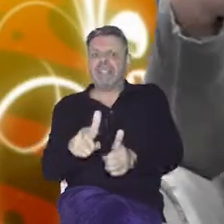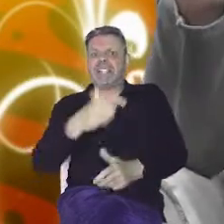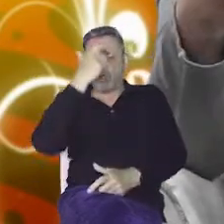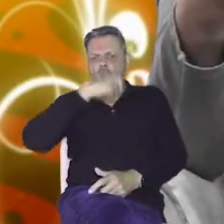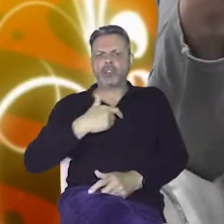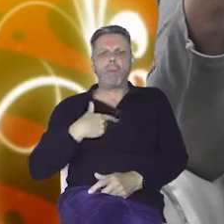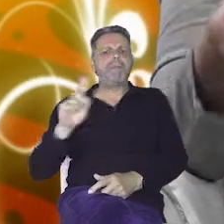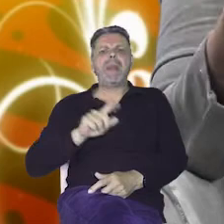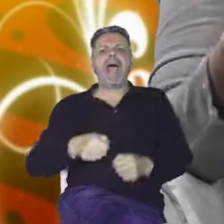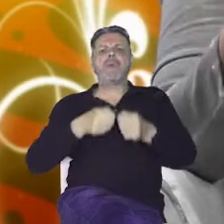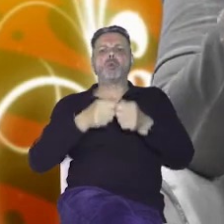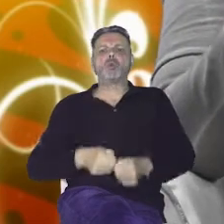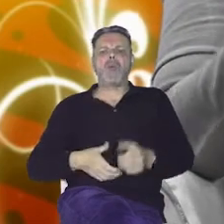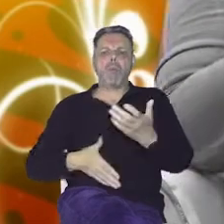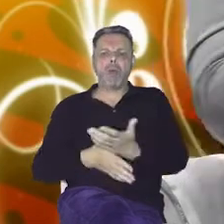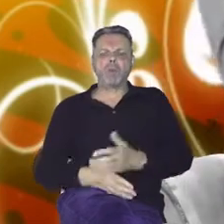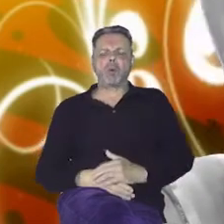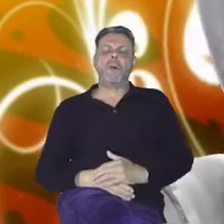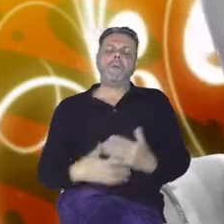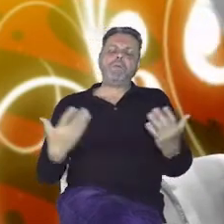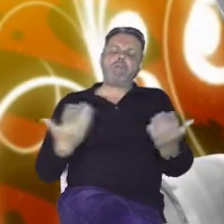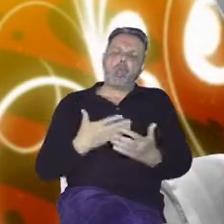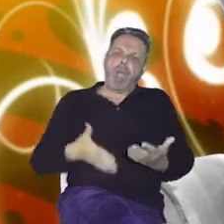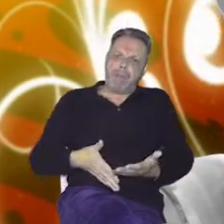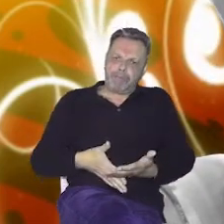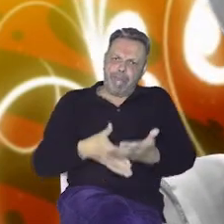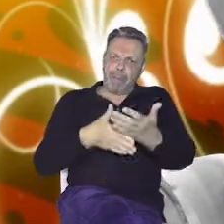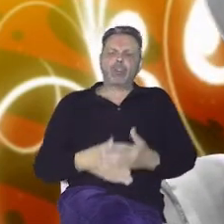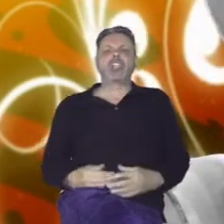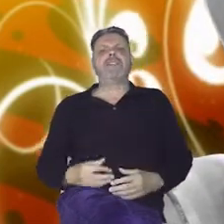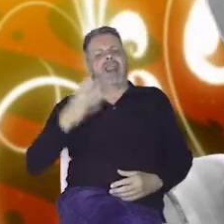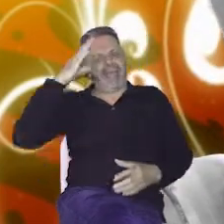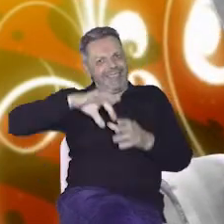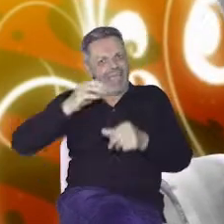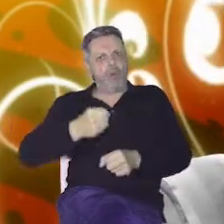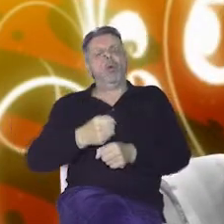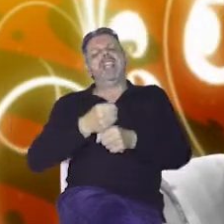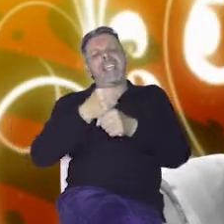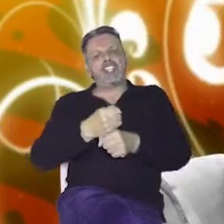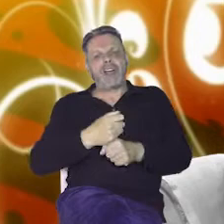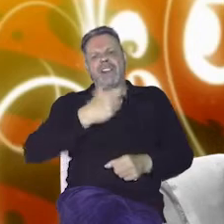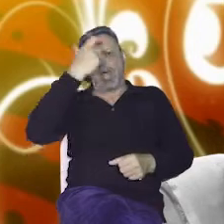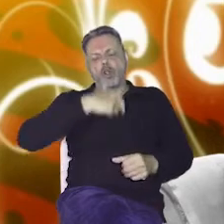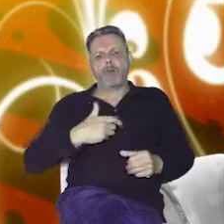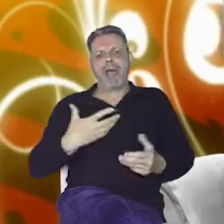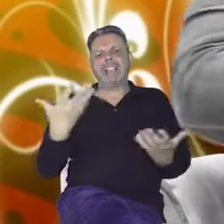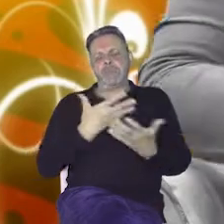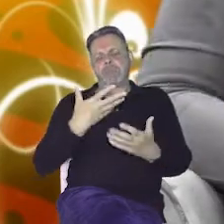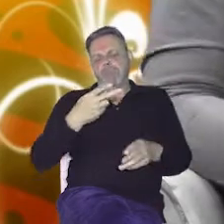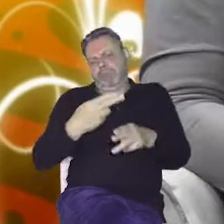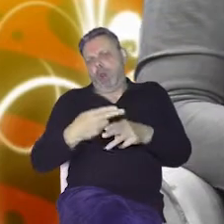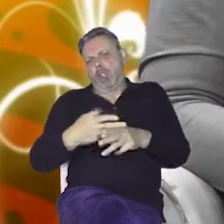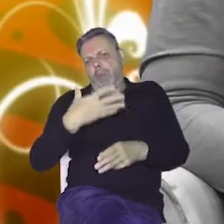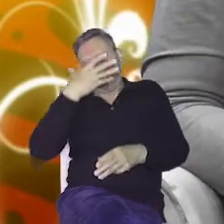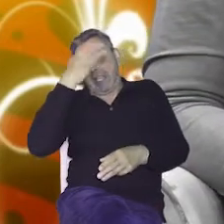tu društvenu potporu koja bi podržavala ideju zadržavanja osoba sa demencijom, ja sad govorim o tom segmentu, da, samo